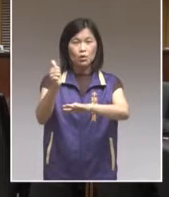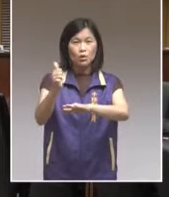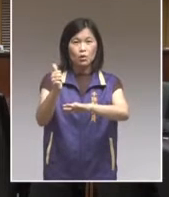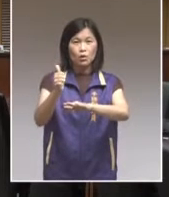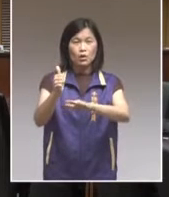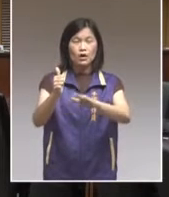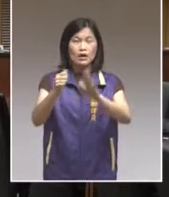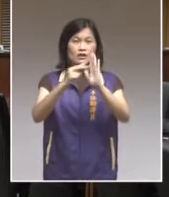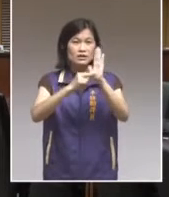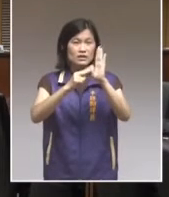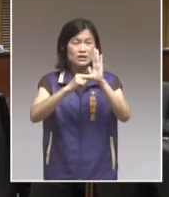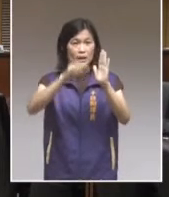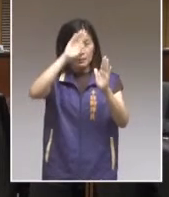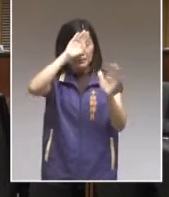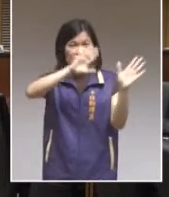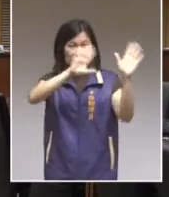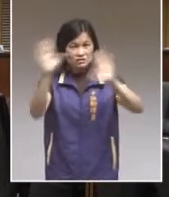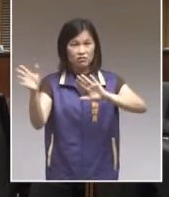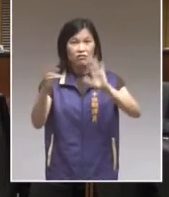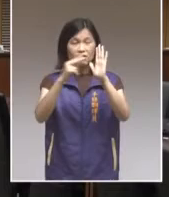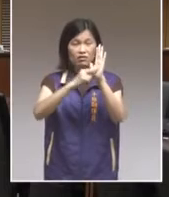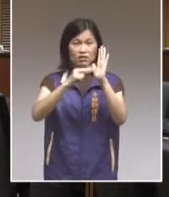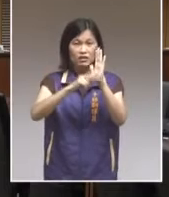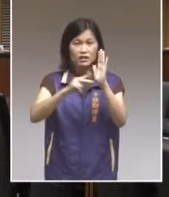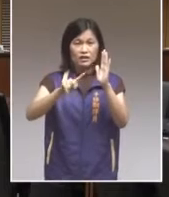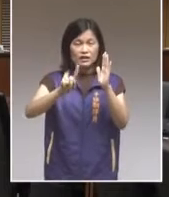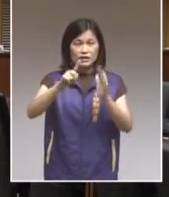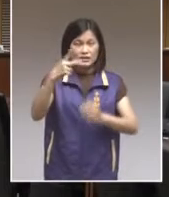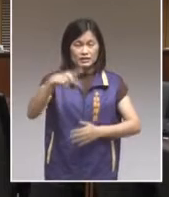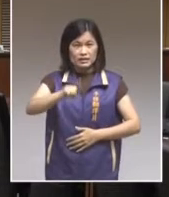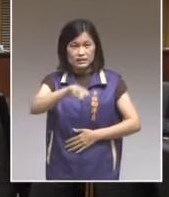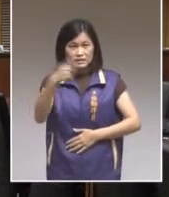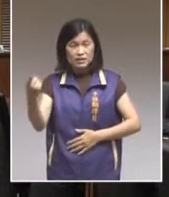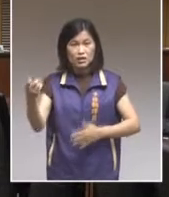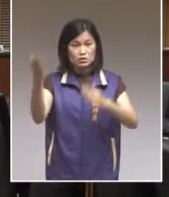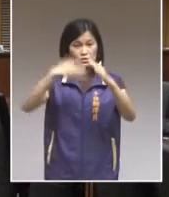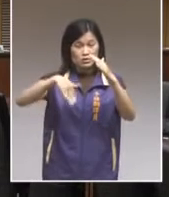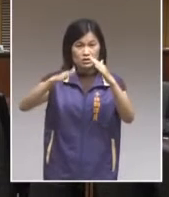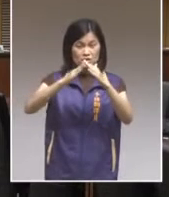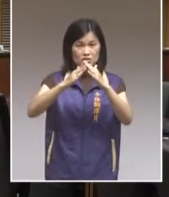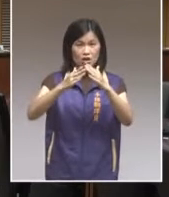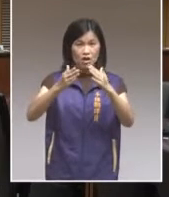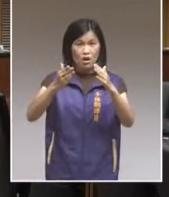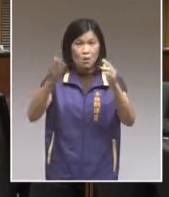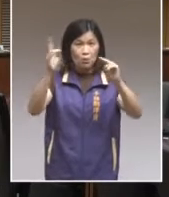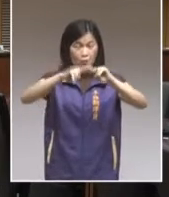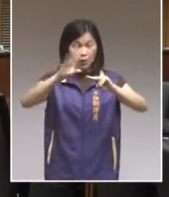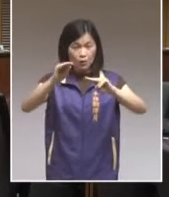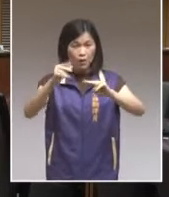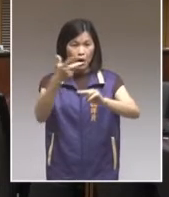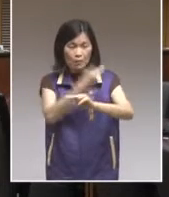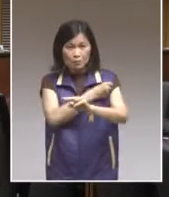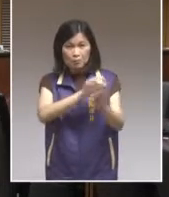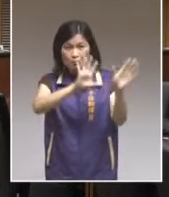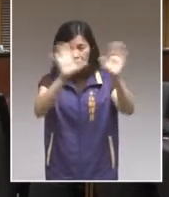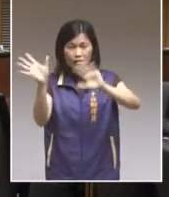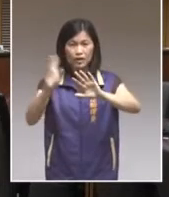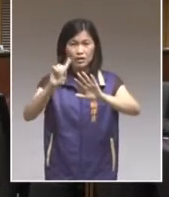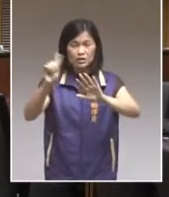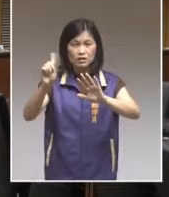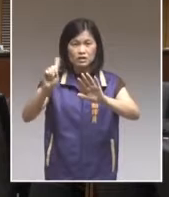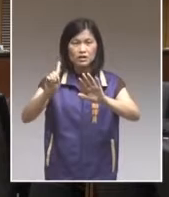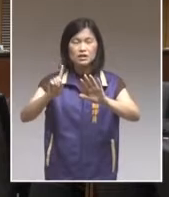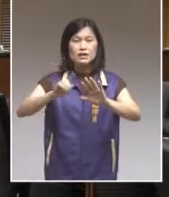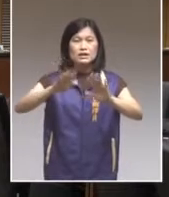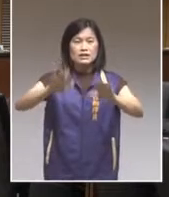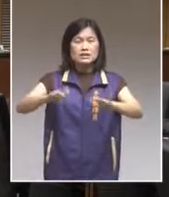家做一些啊疫情的说明哈，啊。那接下来包括学校的停课啊，好，啊，疫苗施打的状况啊，好，啊，我